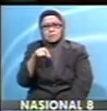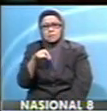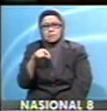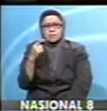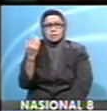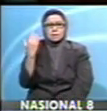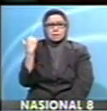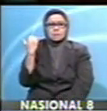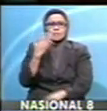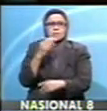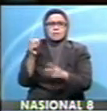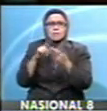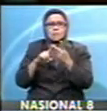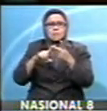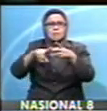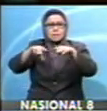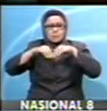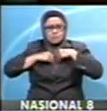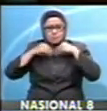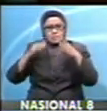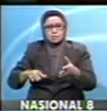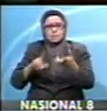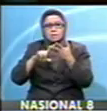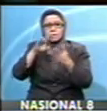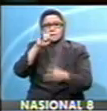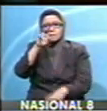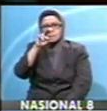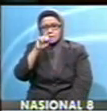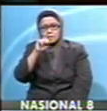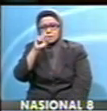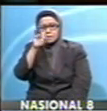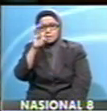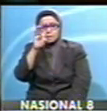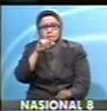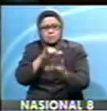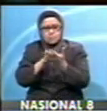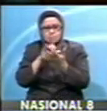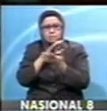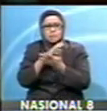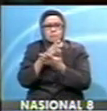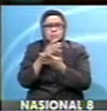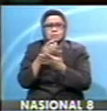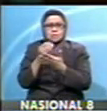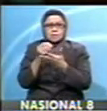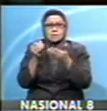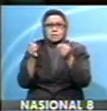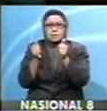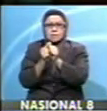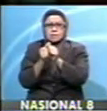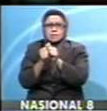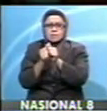12 pun ada menerima tersebut walau bagaimanun dengan kehilangan beliau